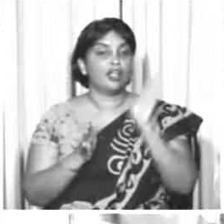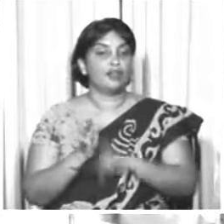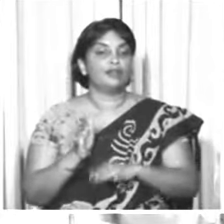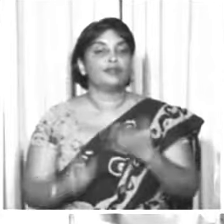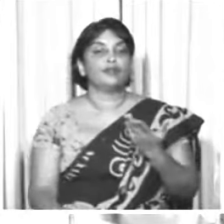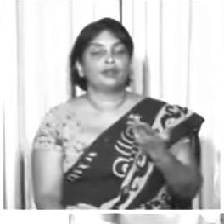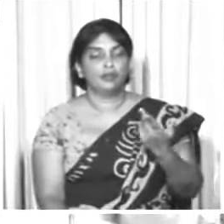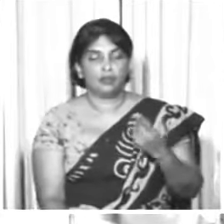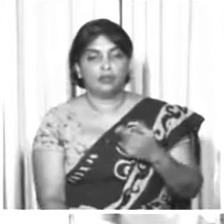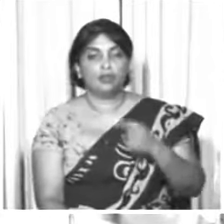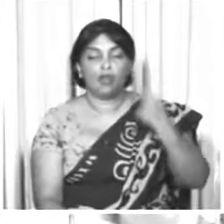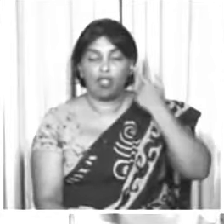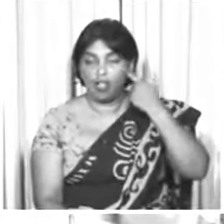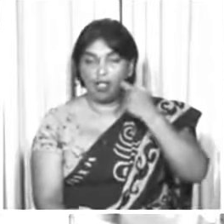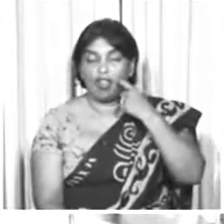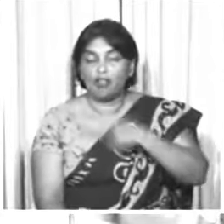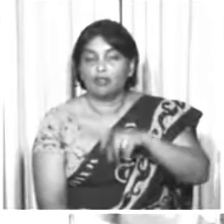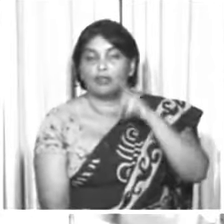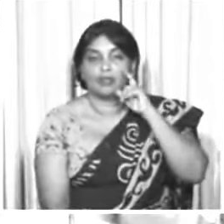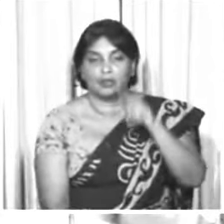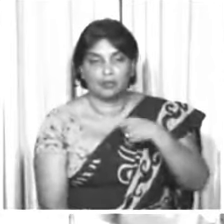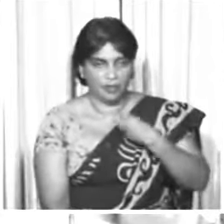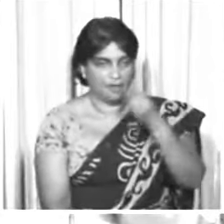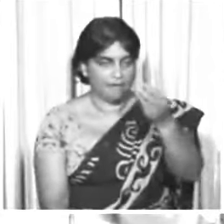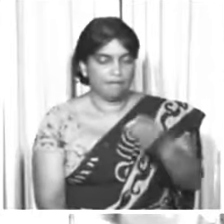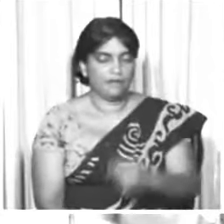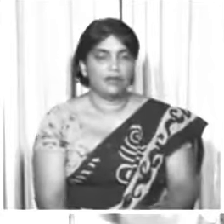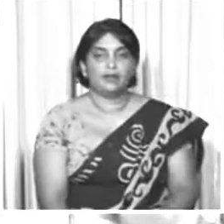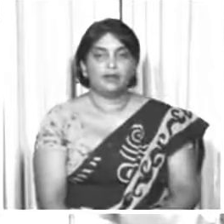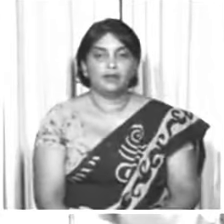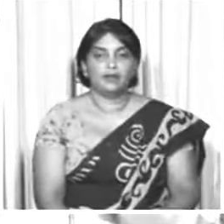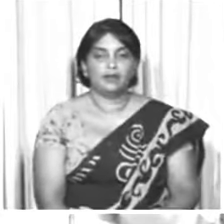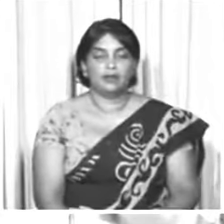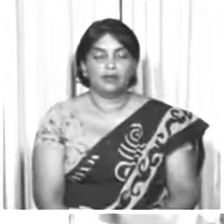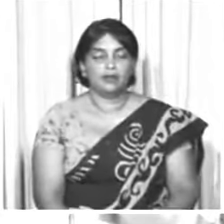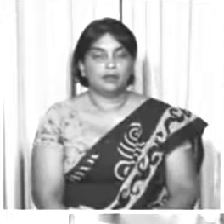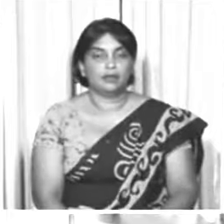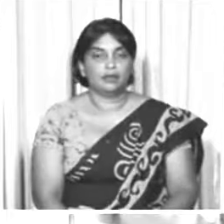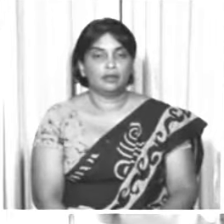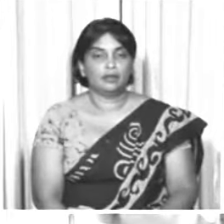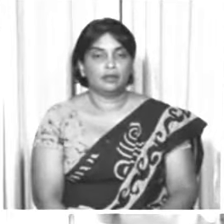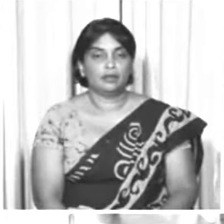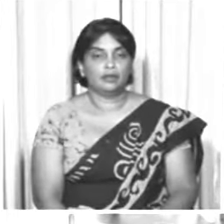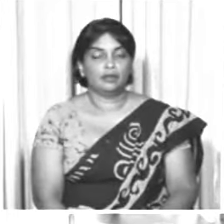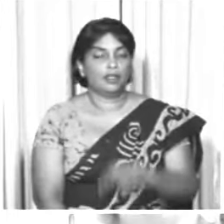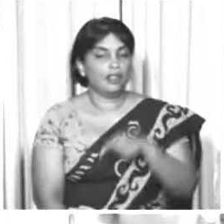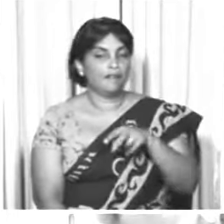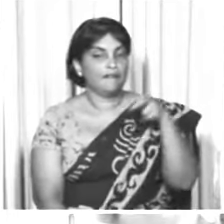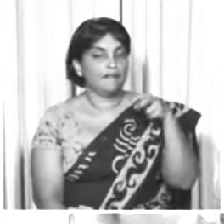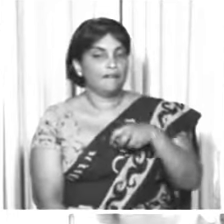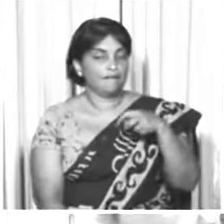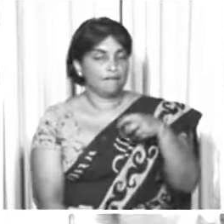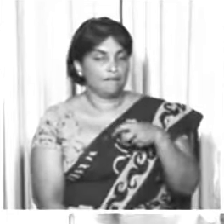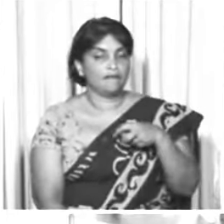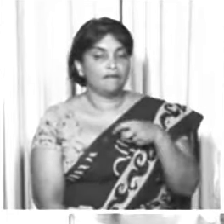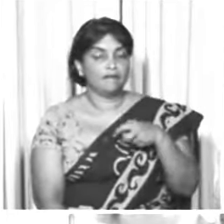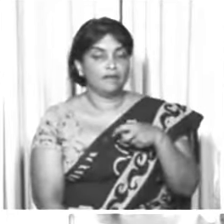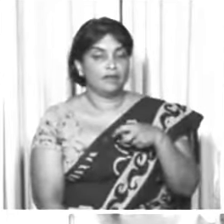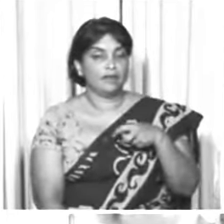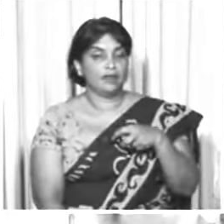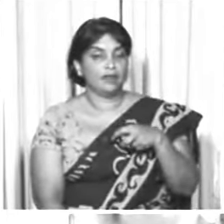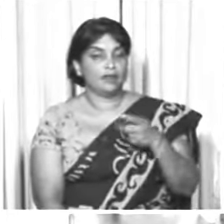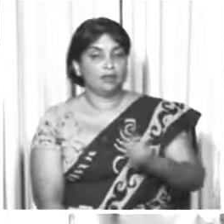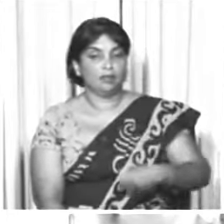මේක ඔබතුමා නීතිඥවරයෙක් මේක බලන්න I can give it to you මේ වීසා ගාස්තු වැඩි